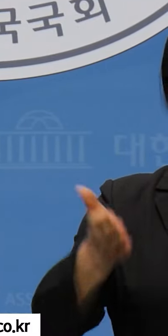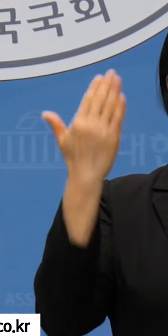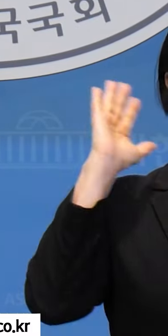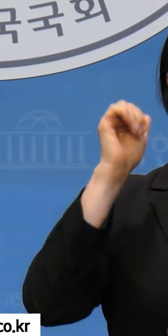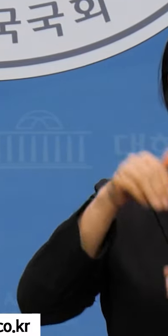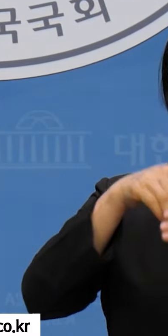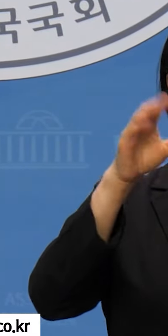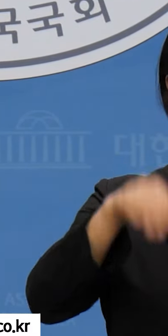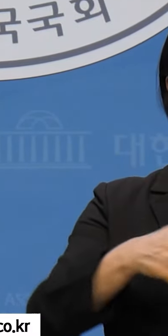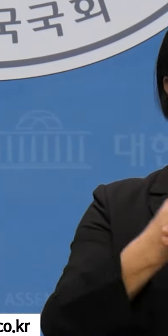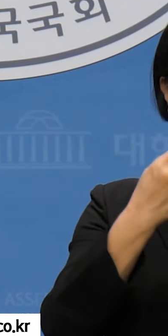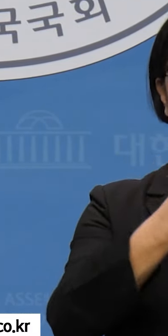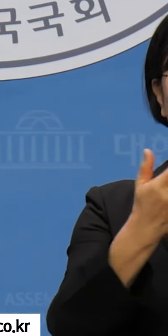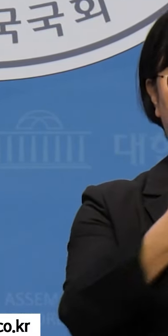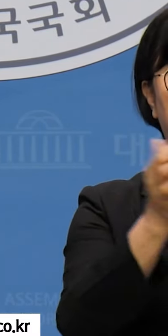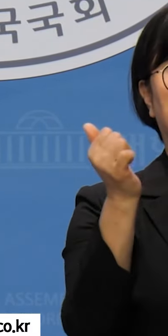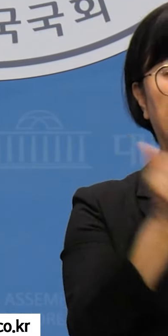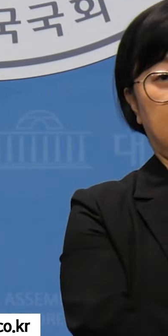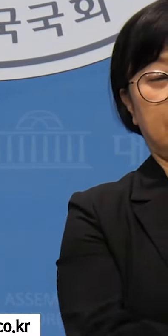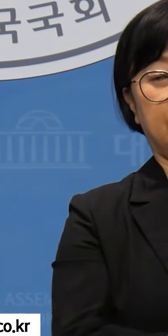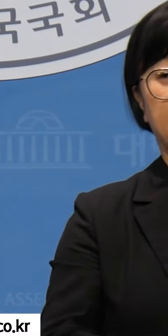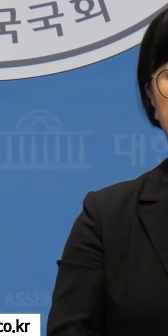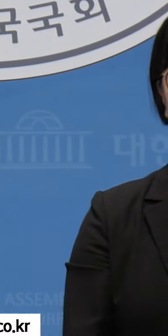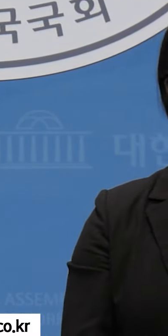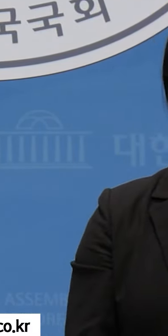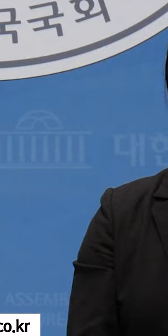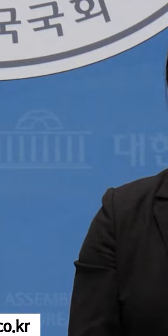대선 민주당은 패배했습니다.